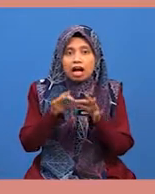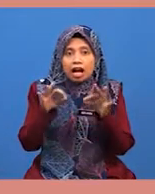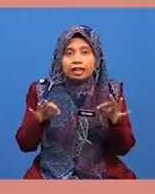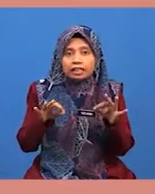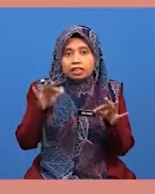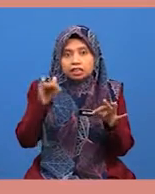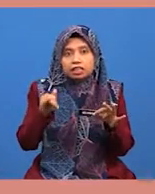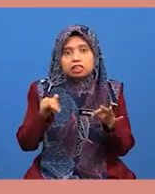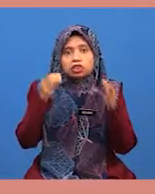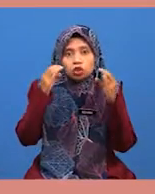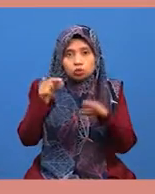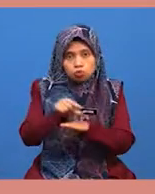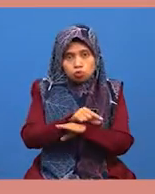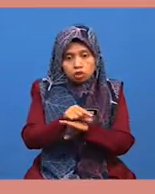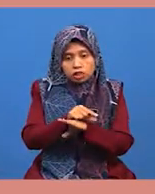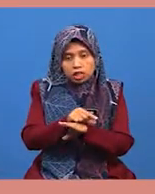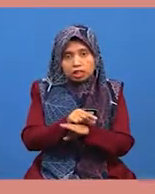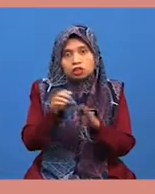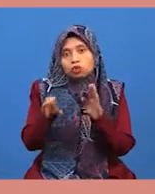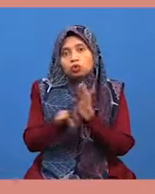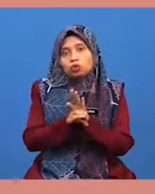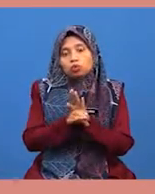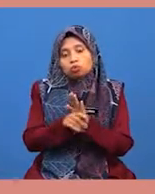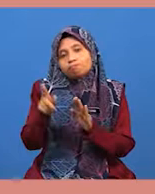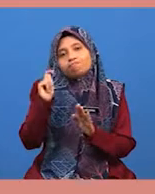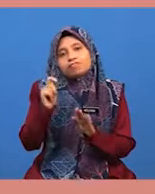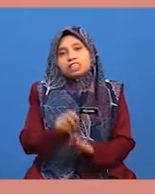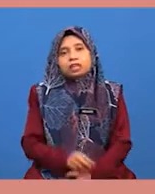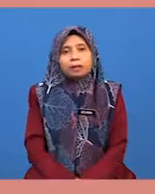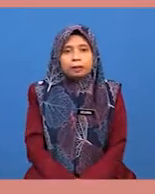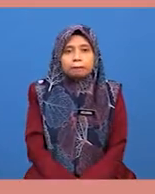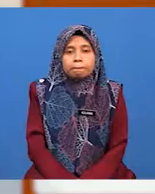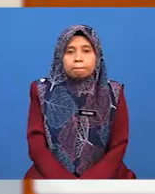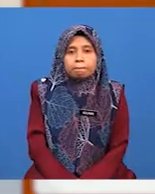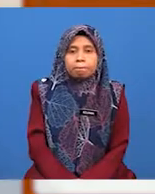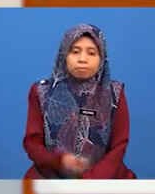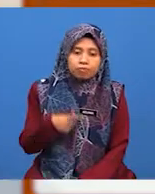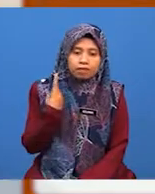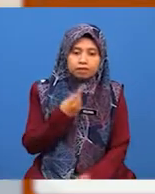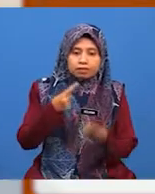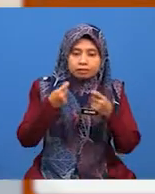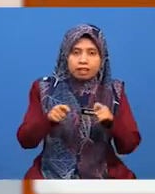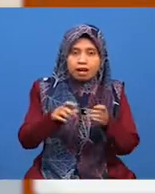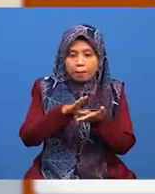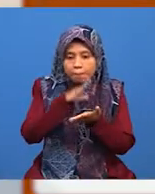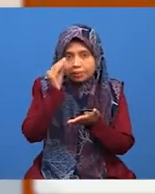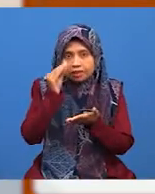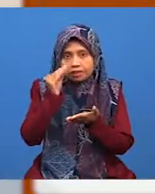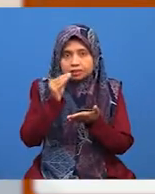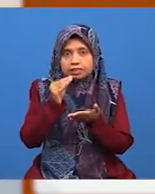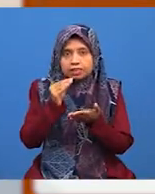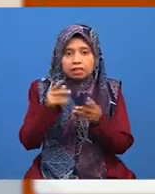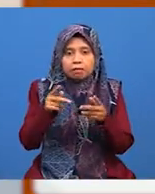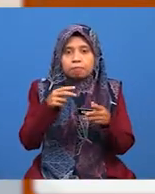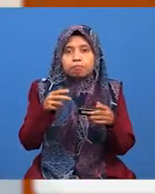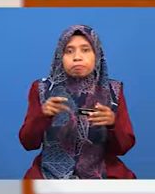yang cikgu gunakan sebagai contoh pada permulaan pelajaran tadi. Kita telah mempelajari peranan kata